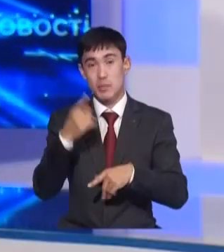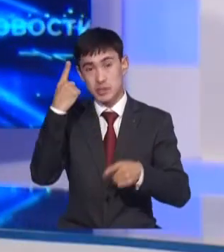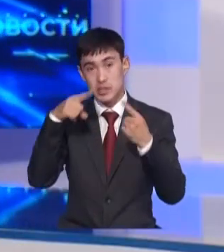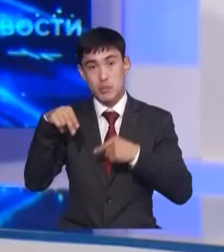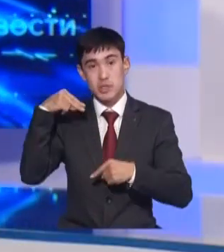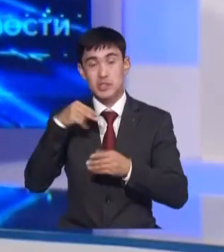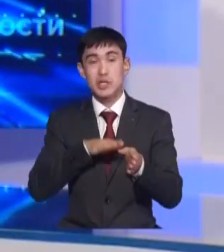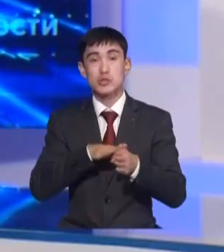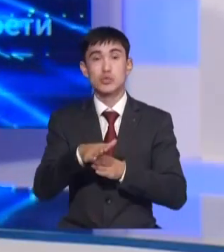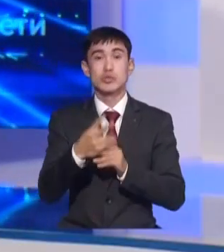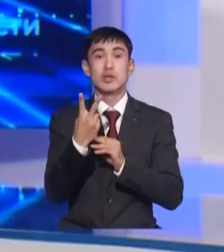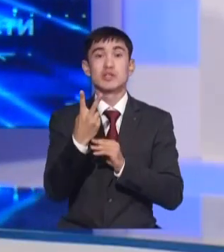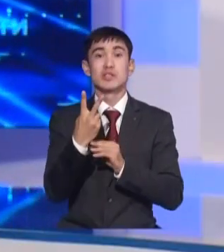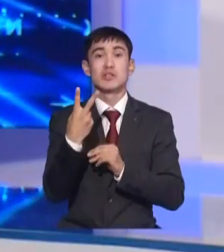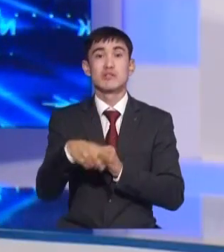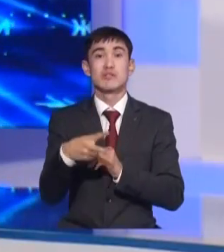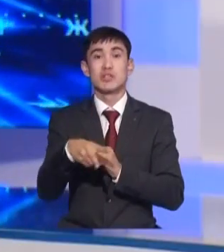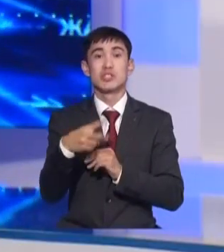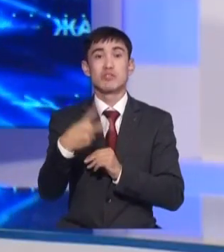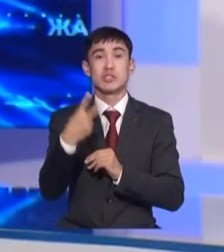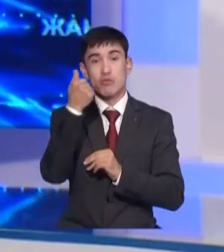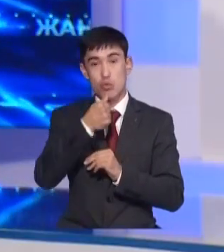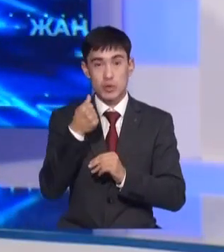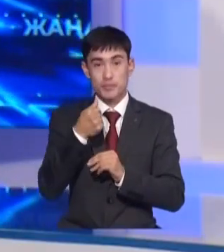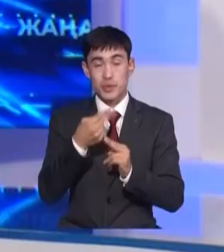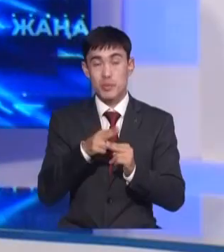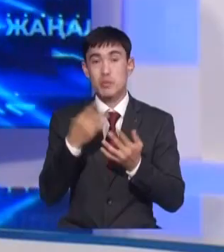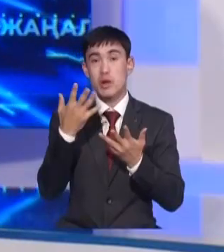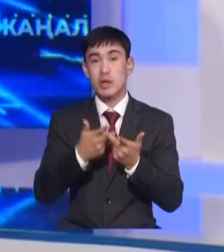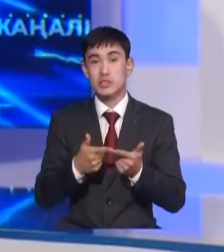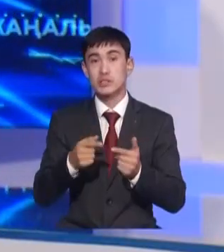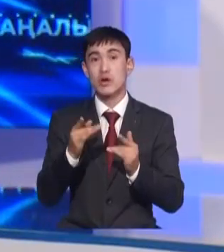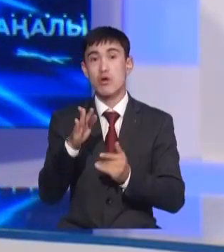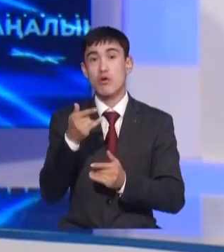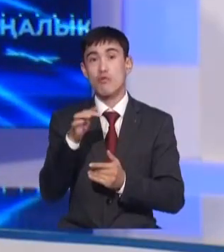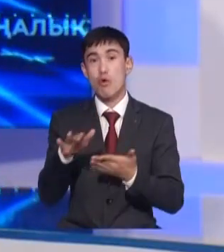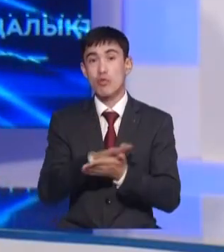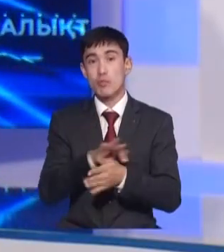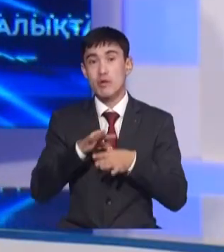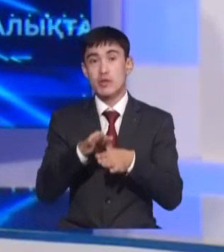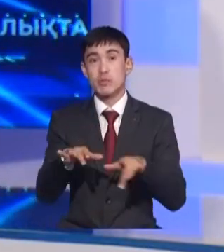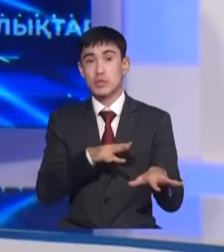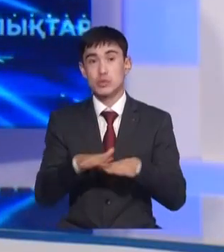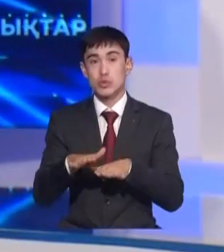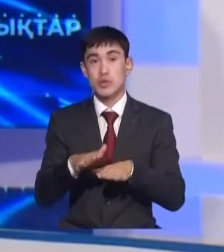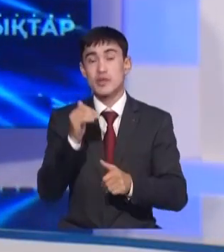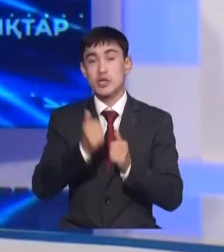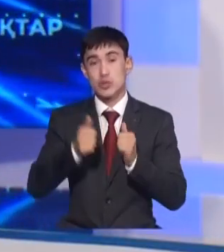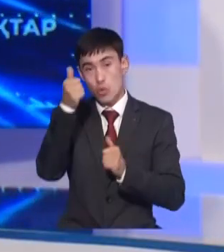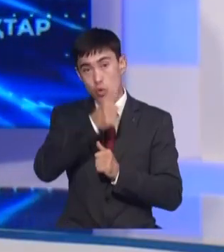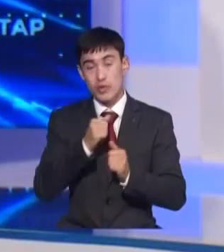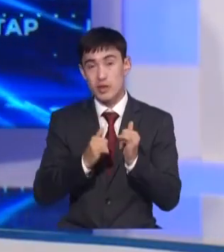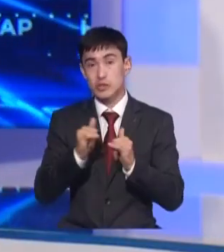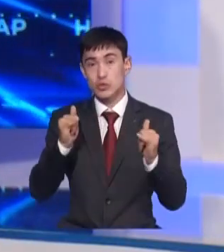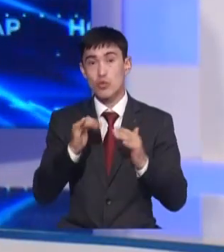инициативе президента реализуется с 2020 года. При этом количество квот на проведение процедуры ежегодно растет